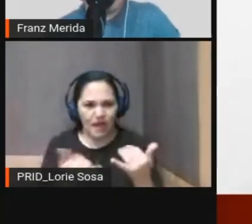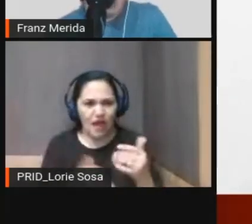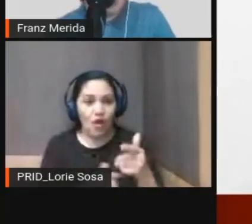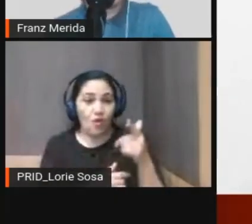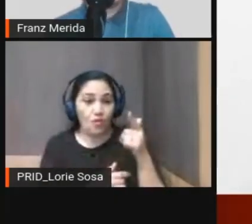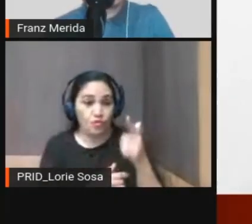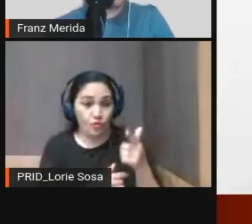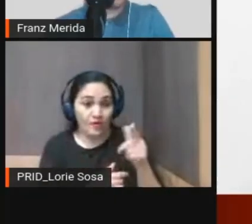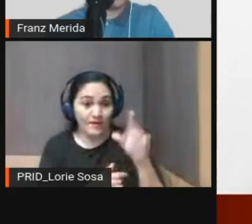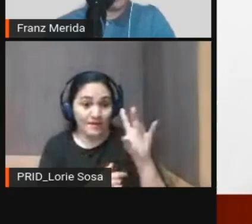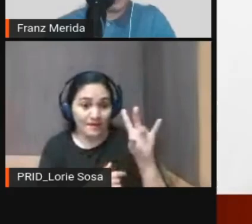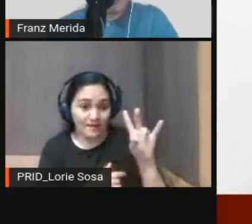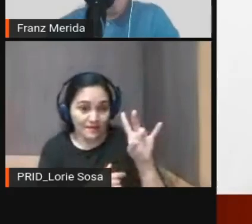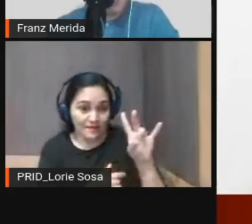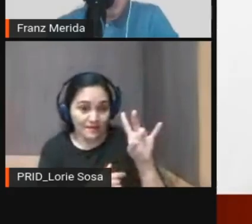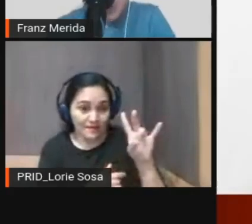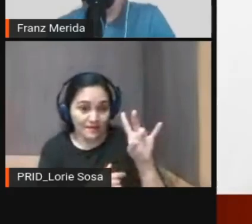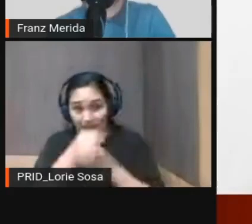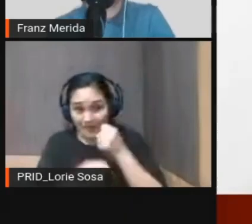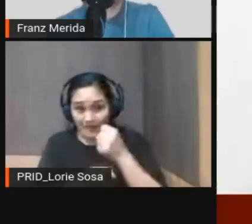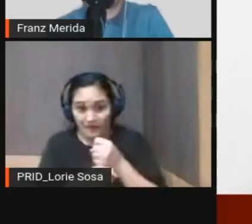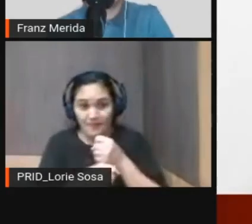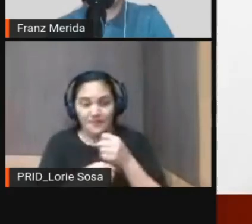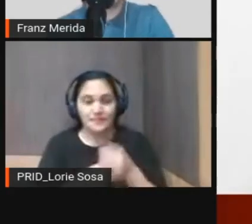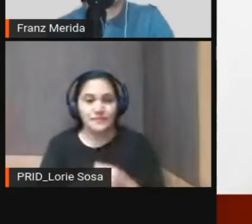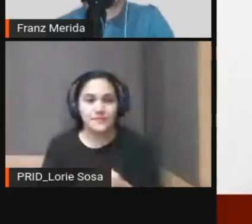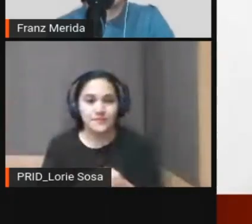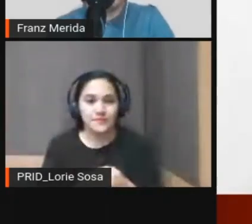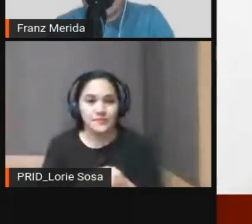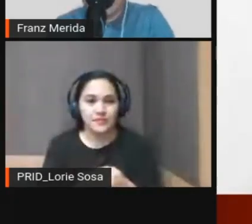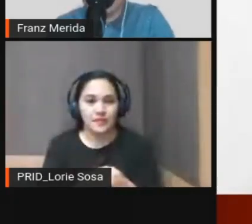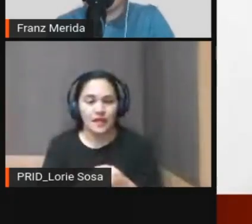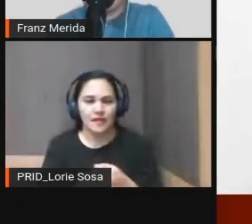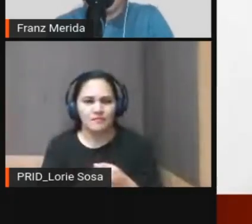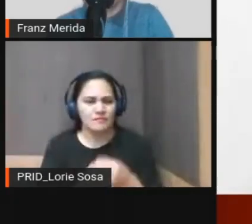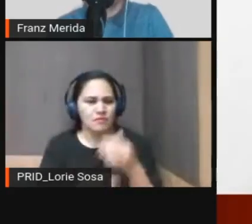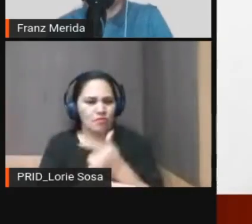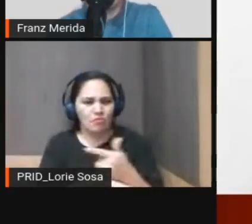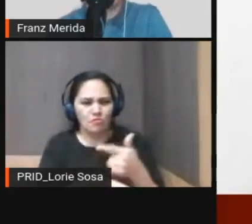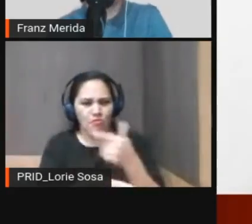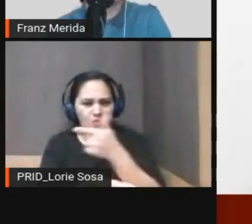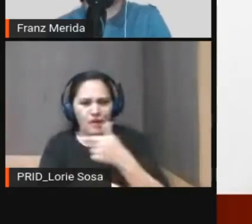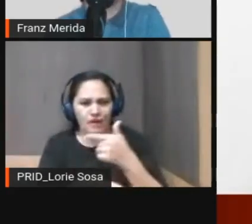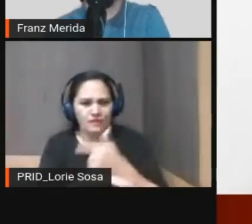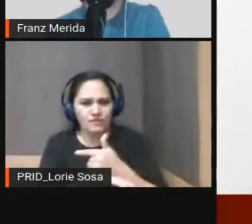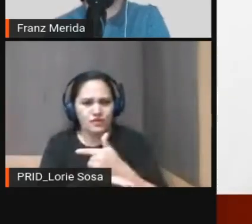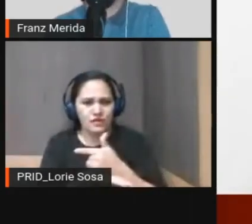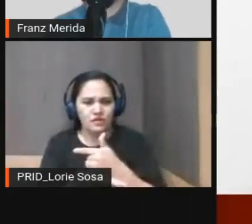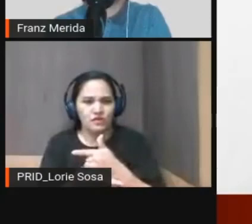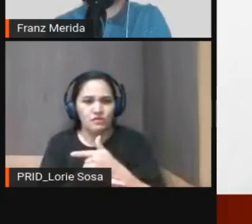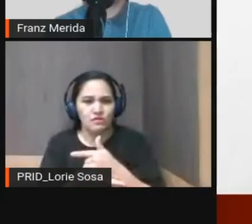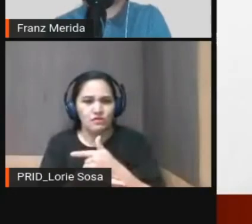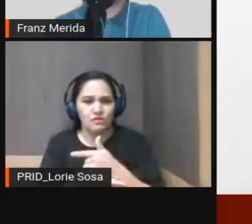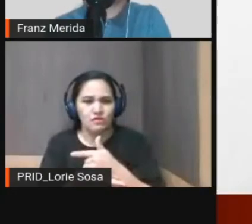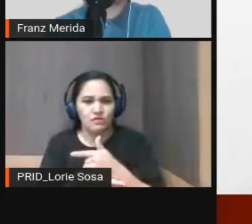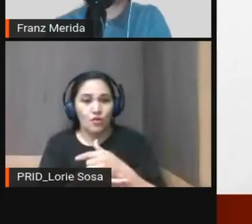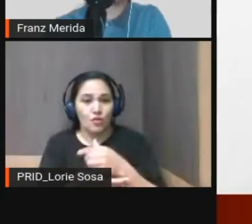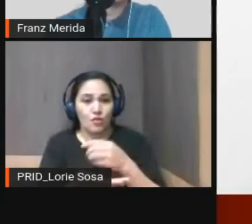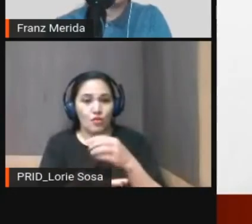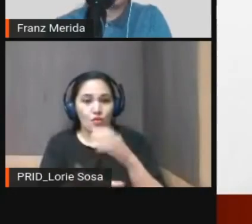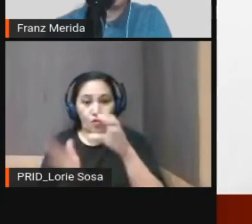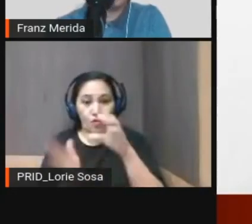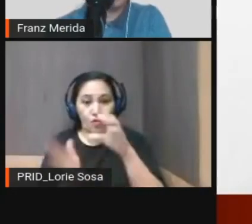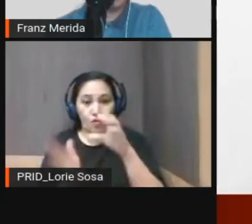ay pinalad na graduate, no, na ating hong degree na AB Political Science, and